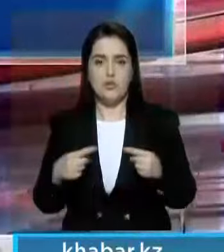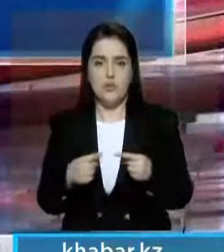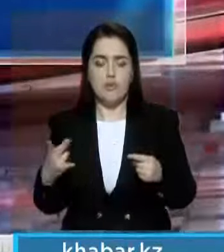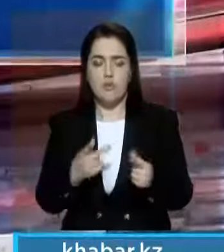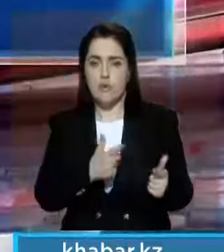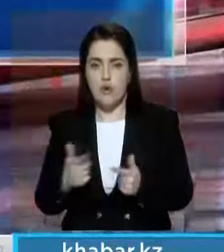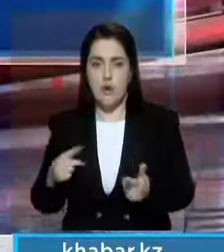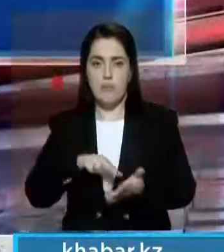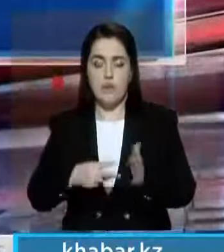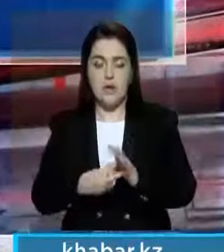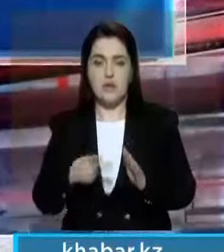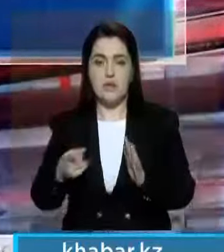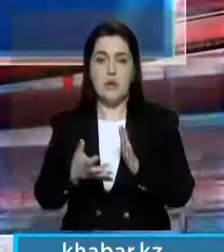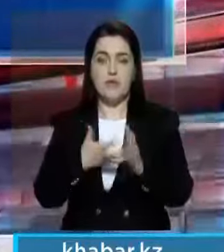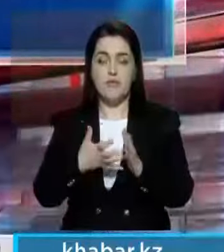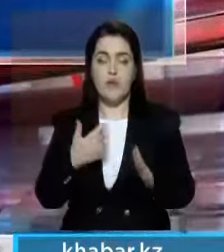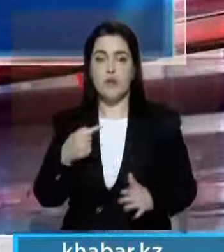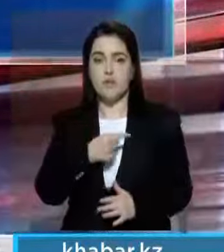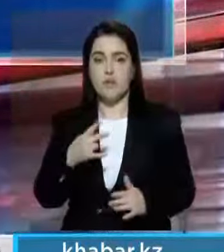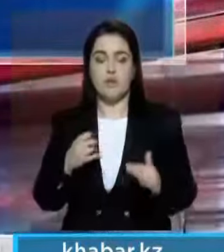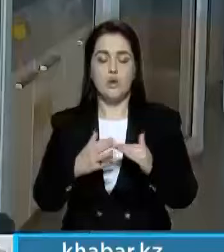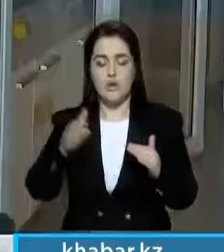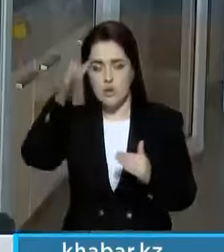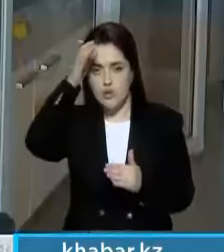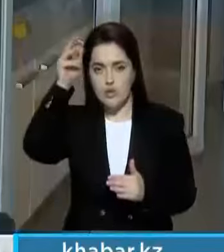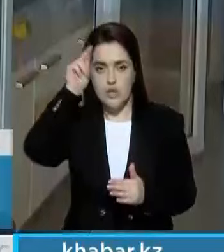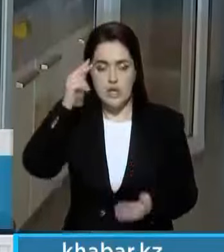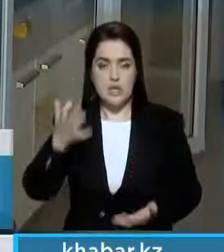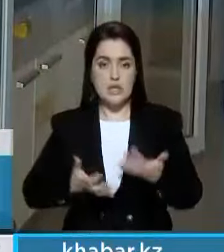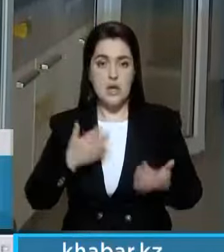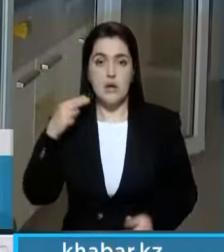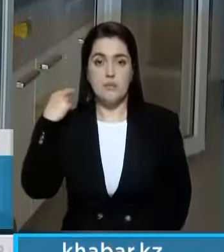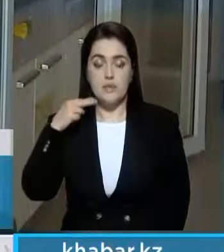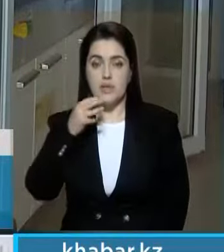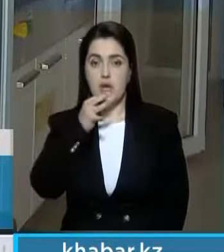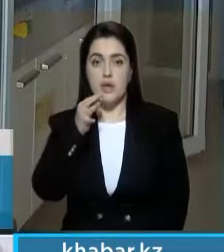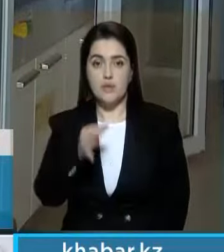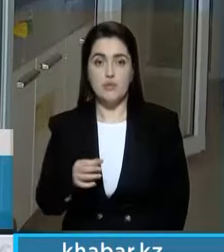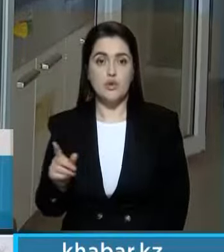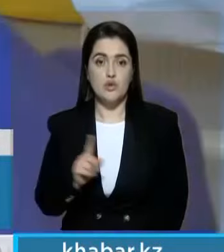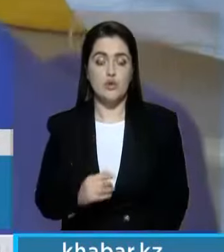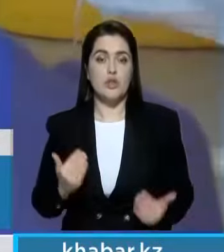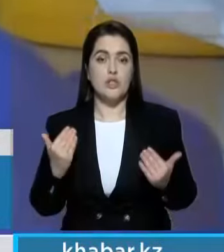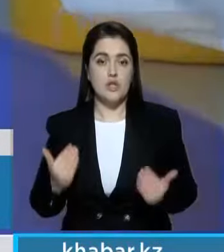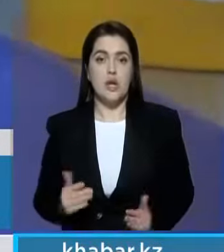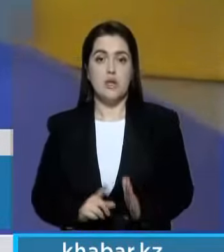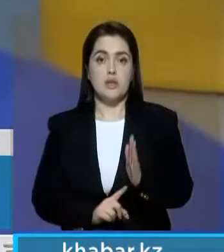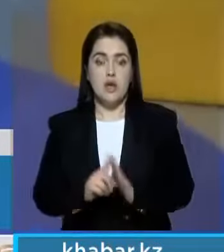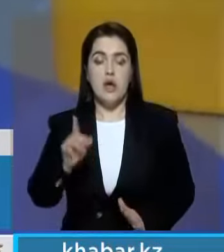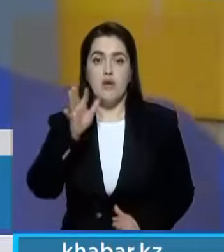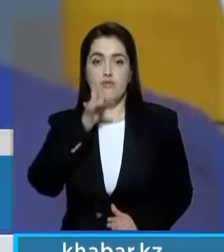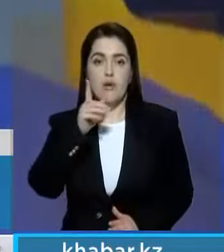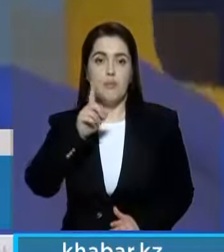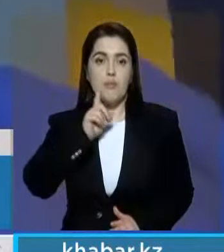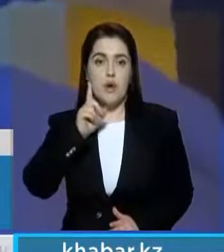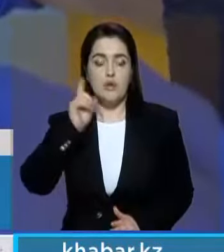дефицит кадров в университетах отрицательно влияет на уровень научных исследований президент отметил что сейчас наступило время молодых учёных